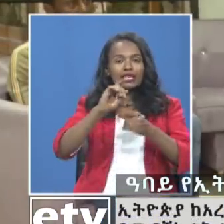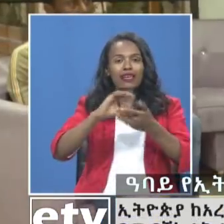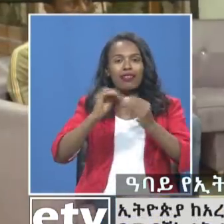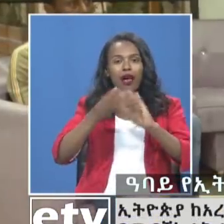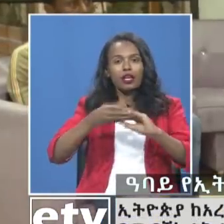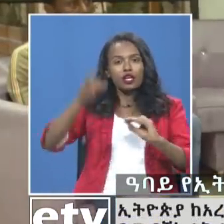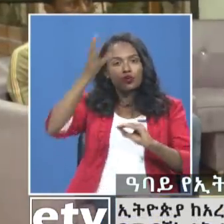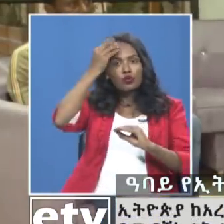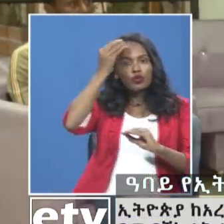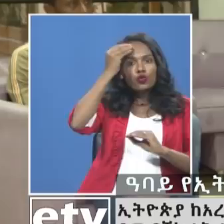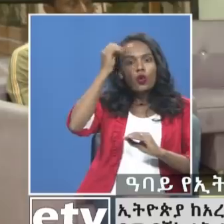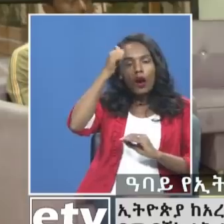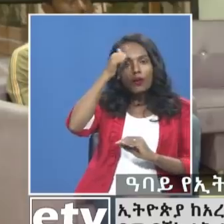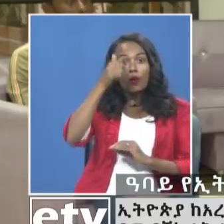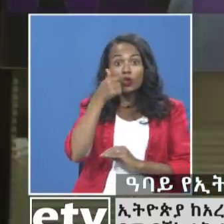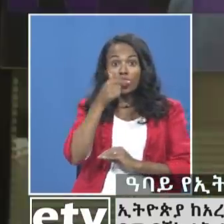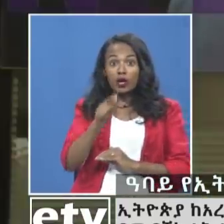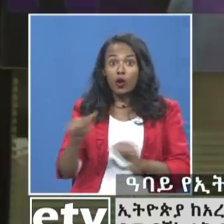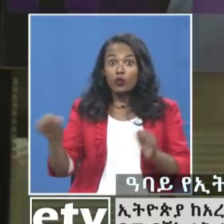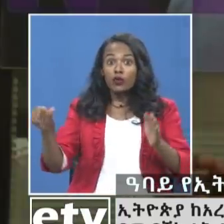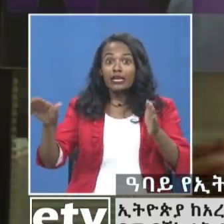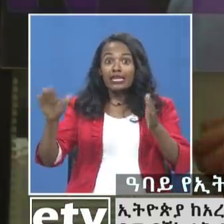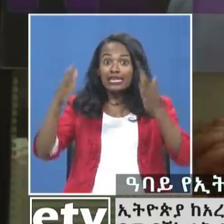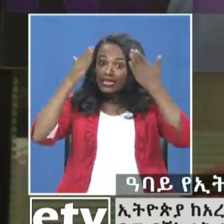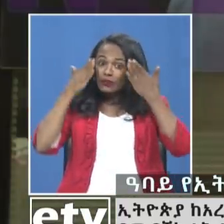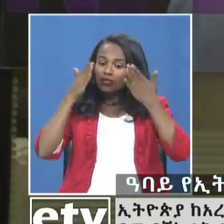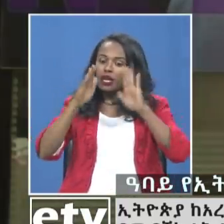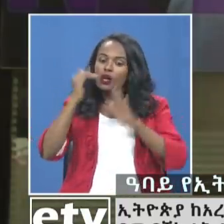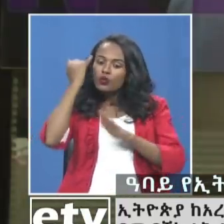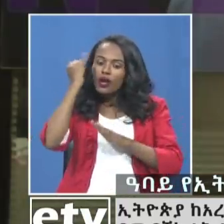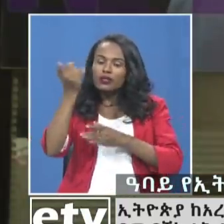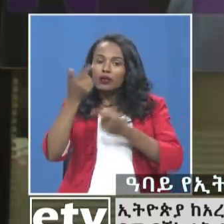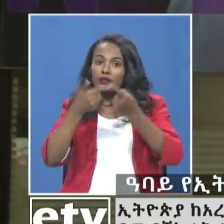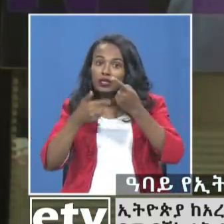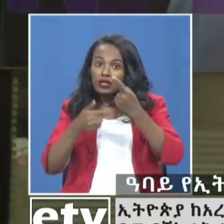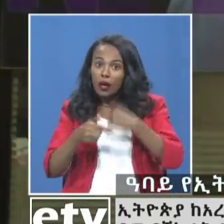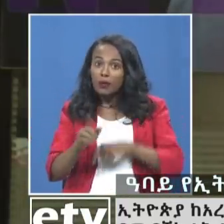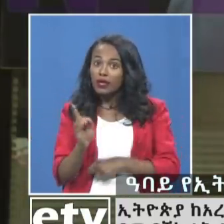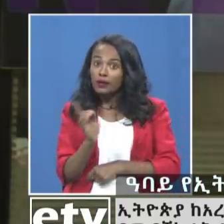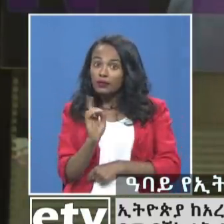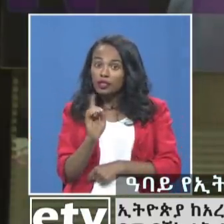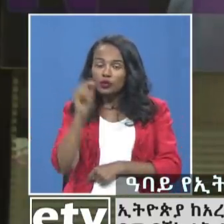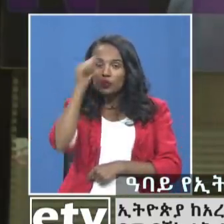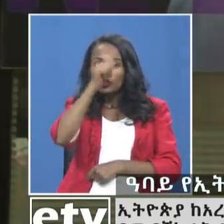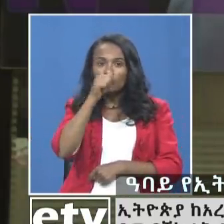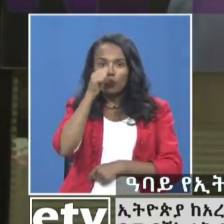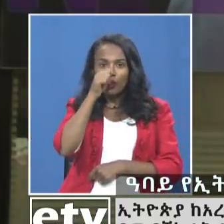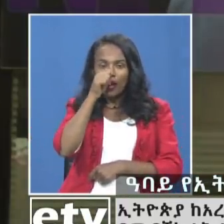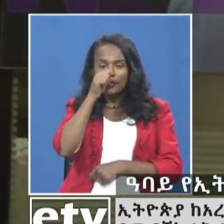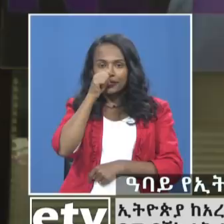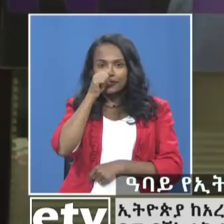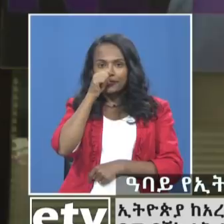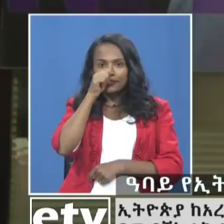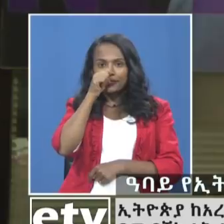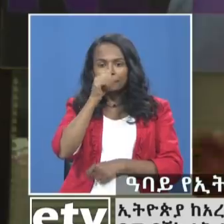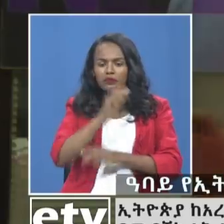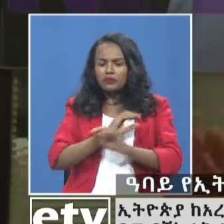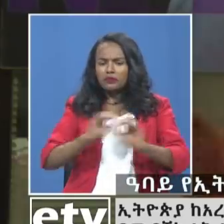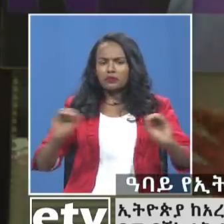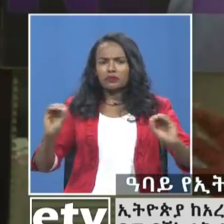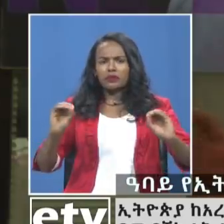አበባው አያሌው ይናገራሉ። ግብጽ ደግሞ የራሷን ሀሳብ ስታመጣ ምንድን ነው? ኢትዮጵያ